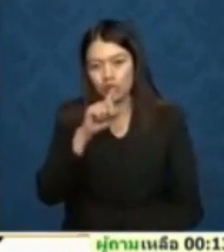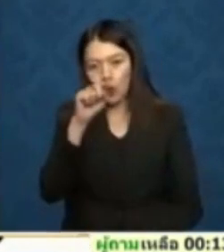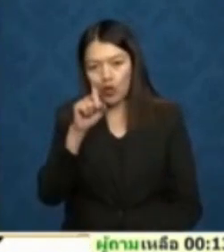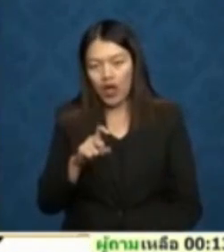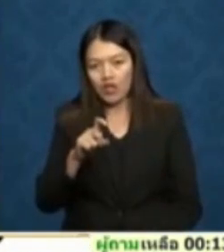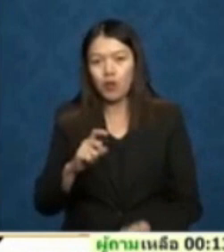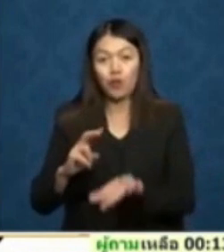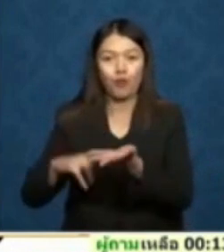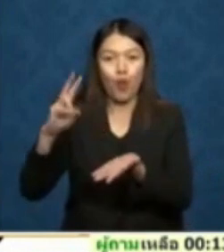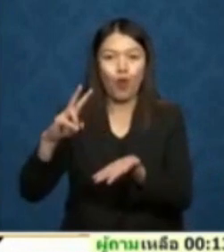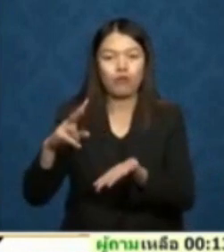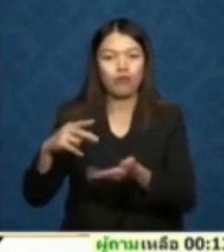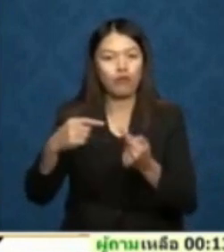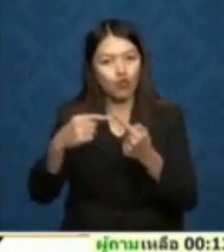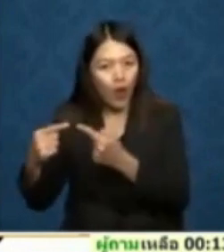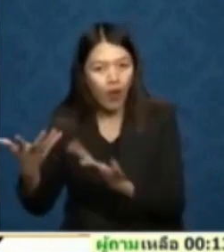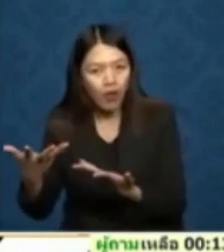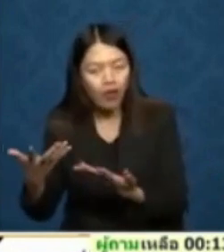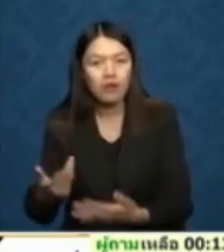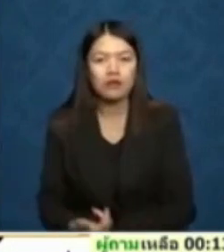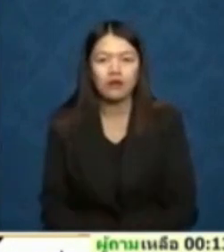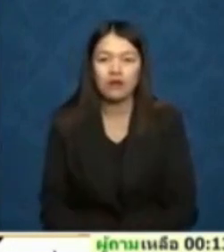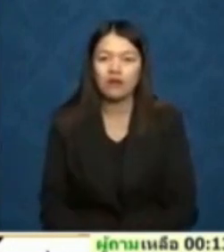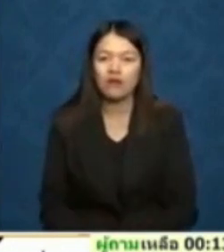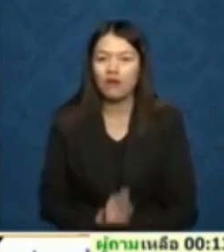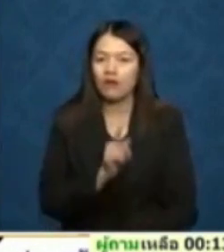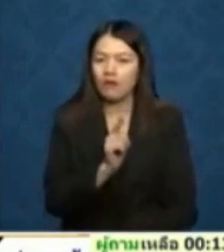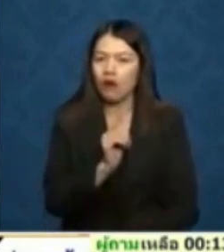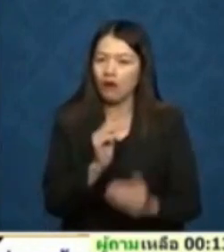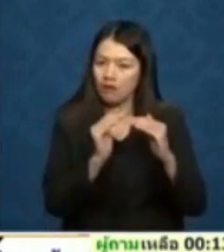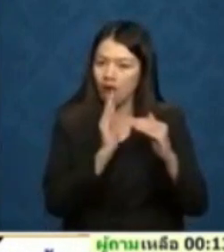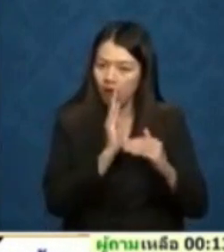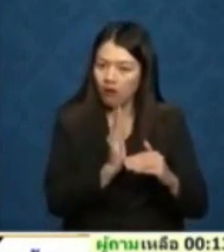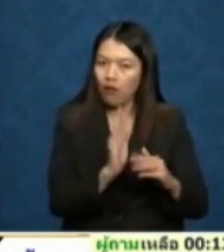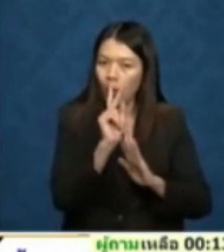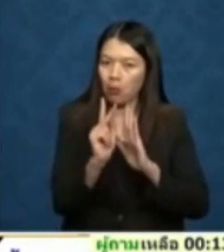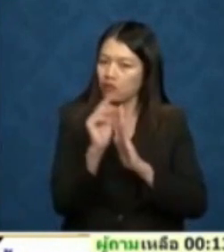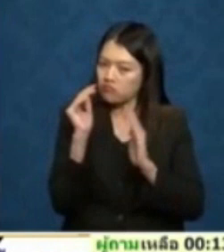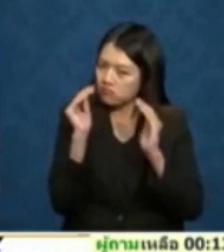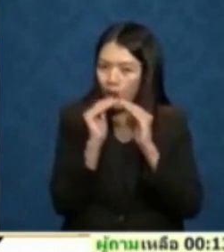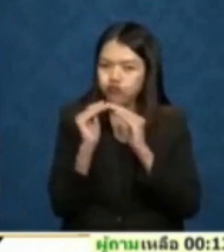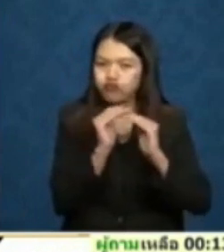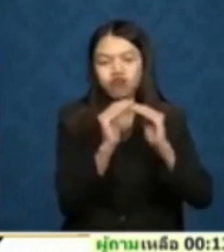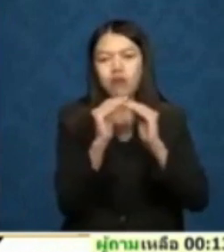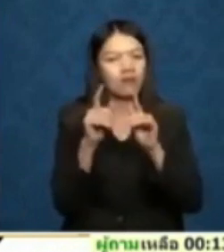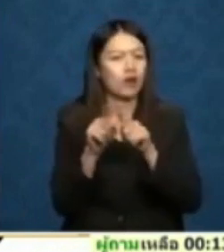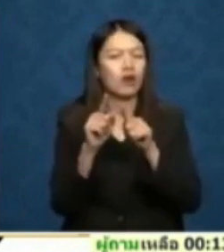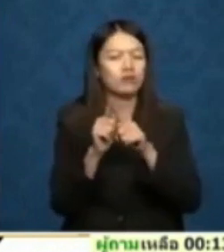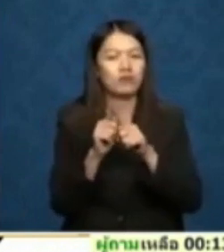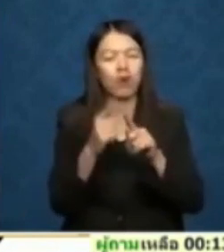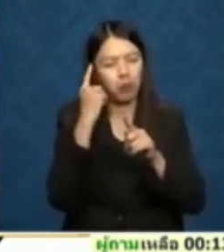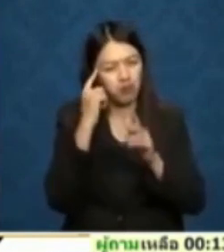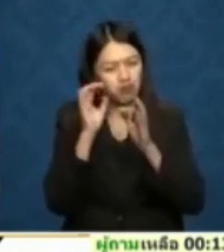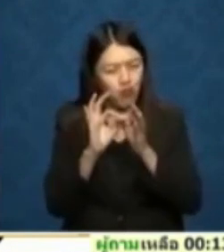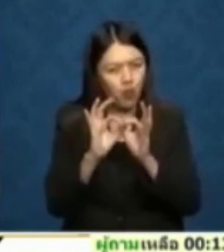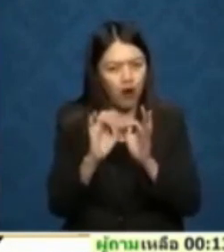พิกถอนวีซ่านั้นจะเป็นไปอย่างไรเพื่อให้ความเป็นธรรมต่อผู้เสียหายให้มีการบังคับใช้กฎหมายอย่างเท่าเทียมและเป็นธรรมผมกังวลครับ